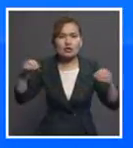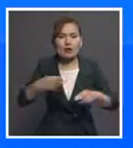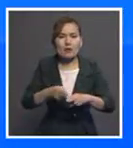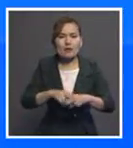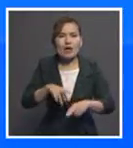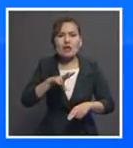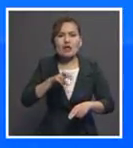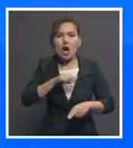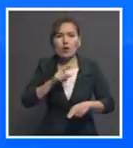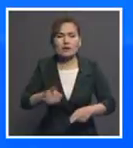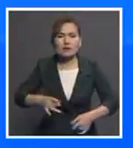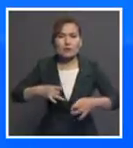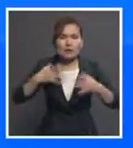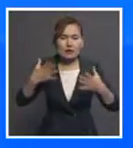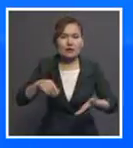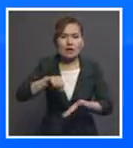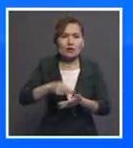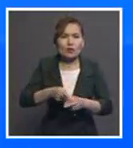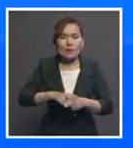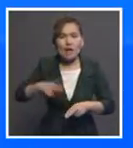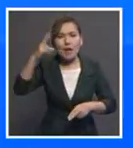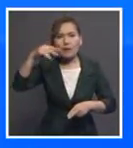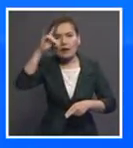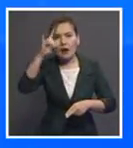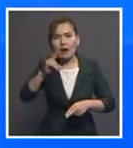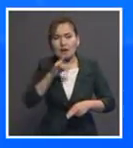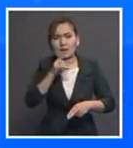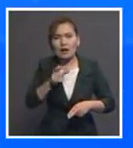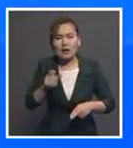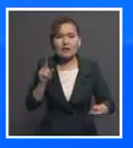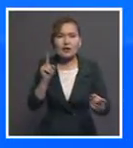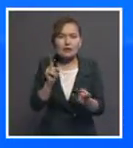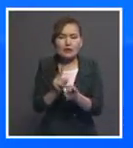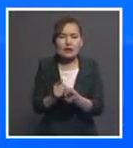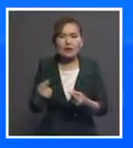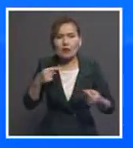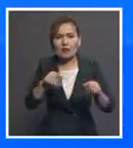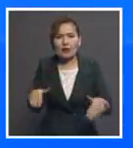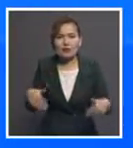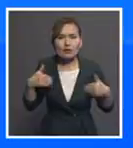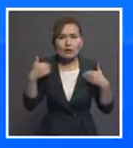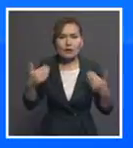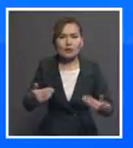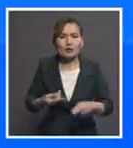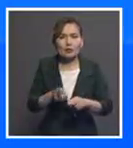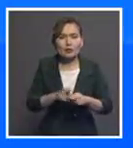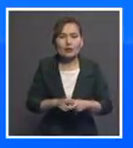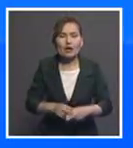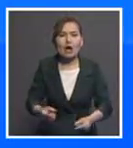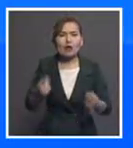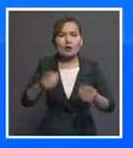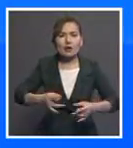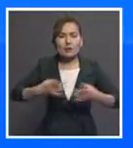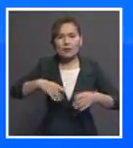сән салтанатмен атап өтті. Шара Бельгия қазақтарының басын біріктіріп отырған шаңырақ ұйымның 10 жылдық мерейтойына орай ұйымдастырылды. Торқал